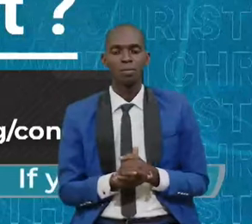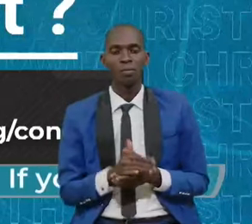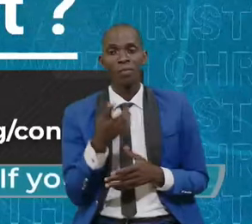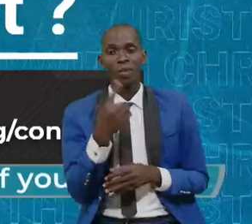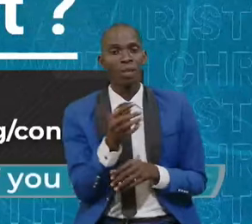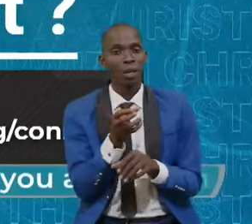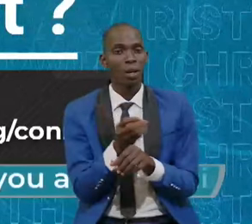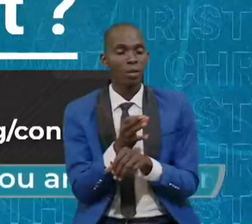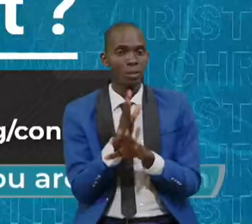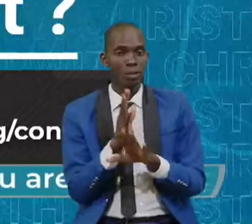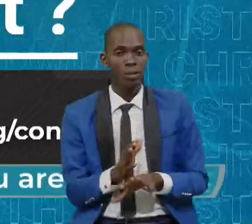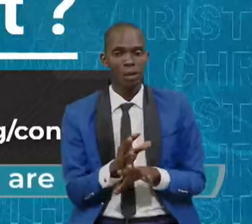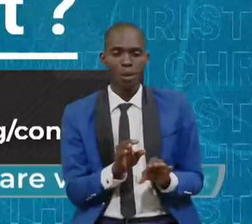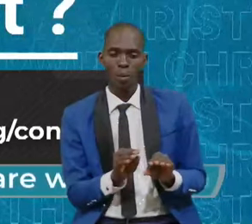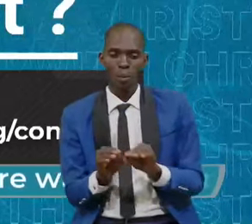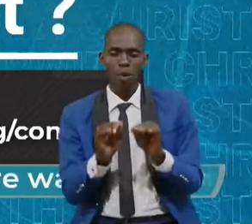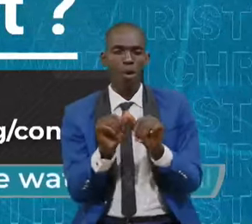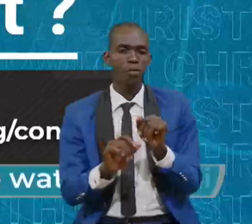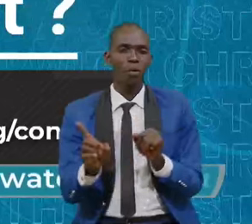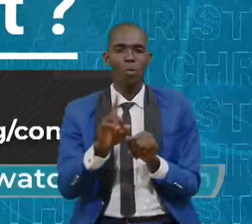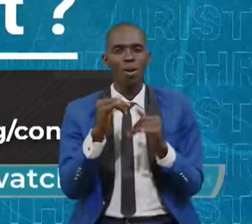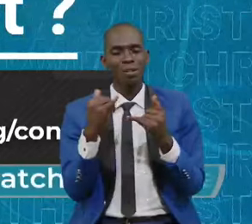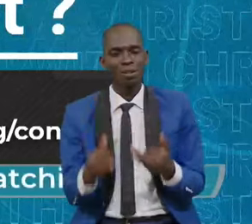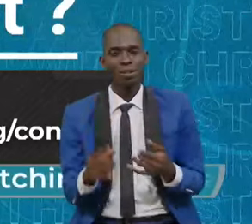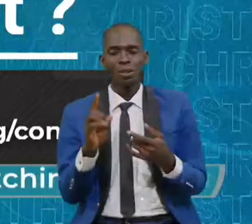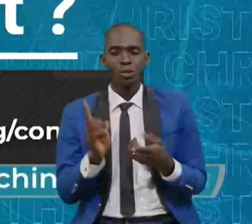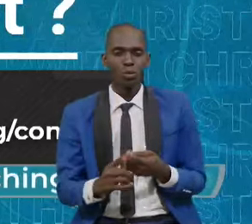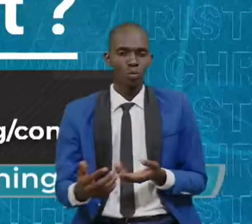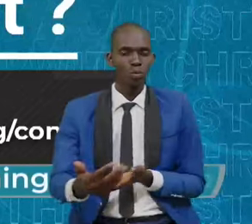Les conseillers, allez partout.